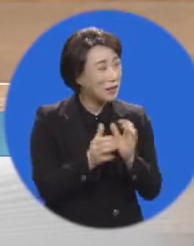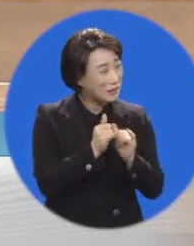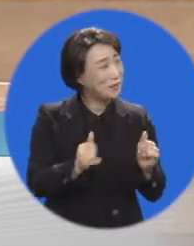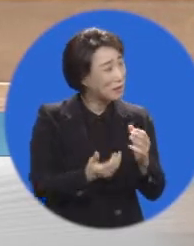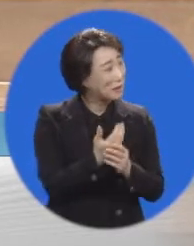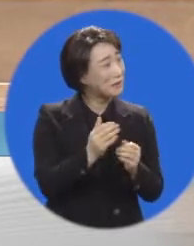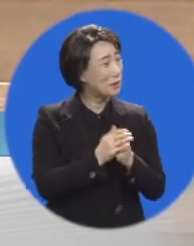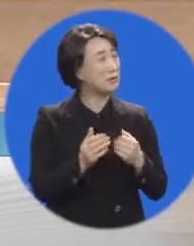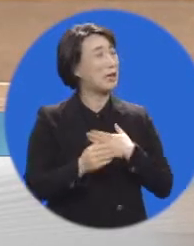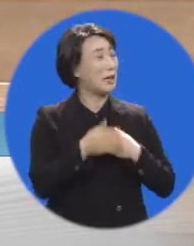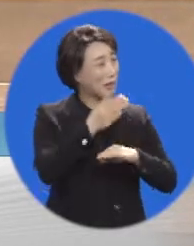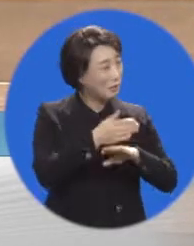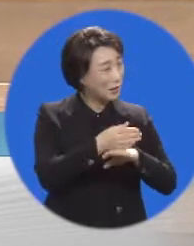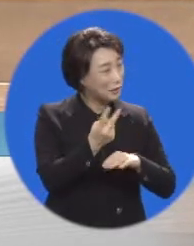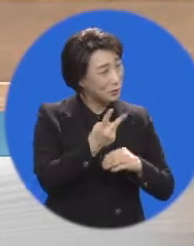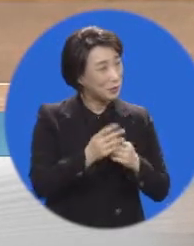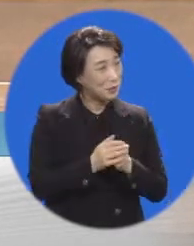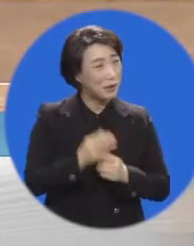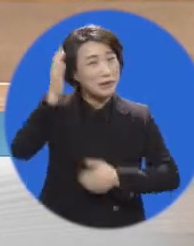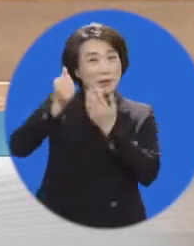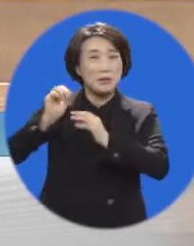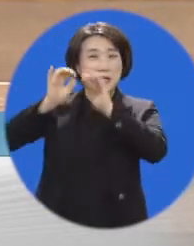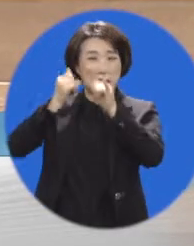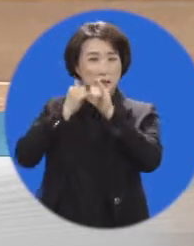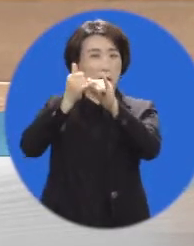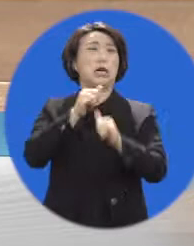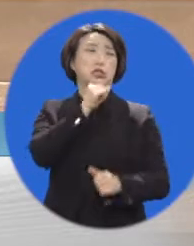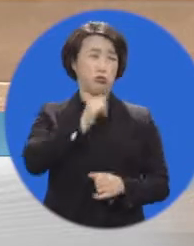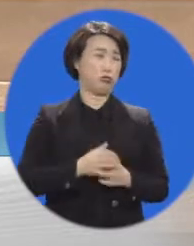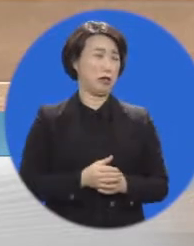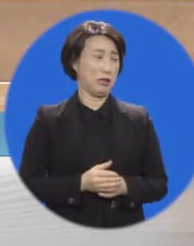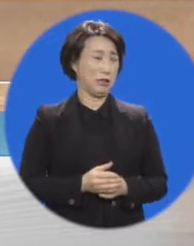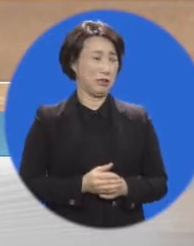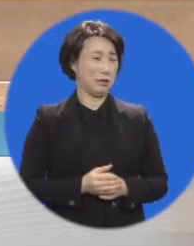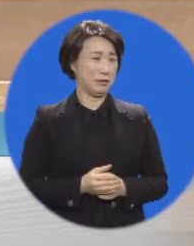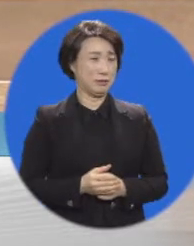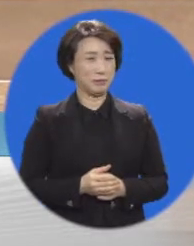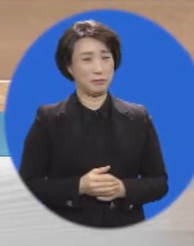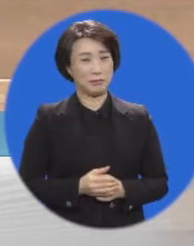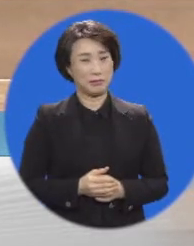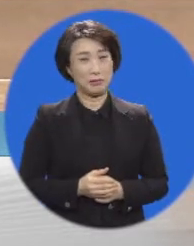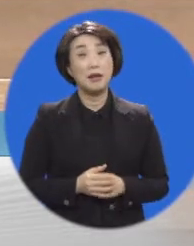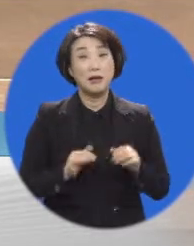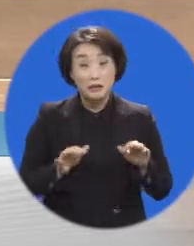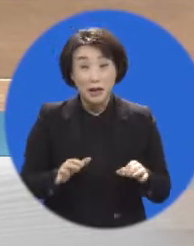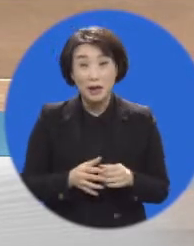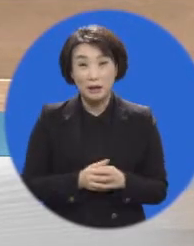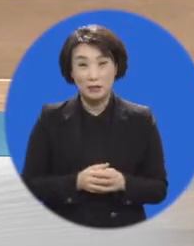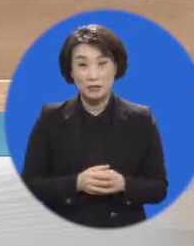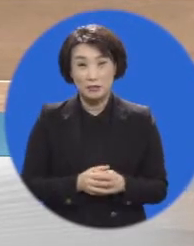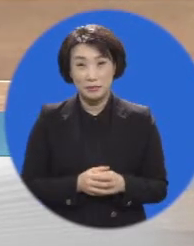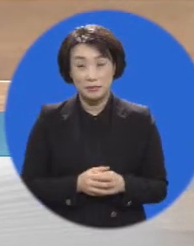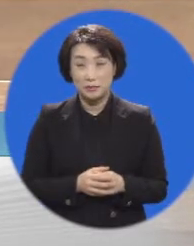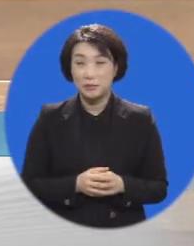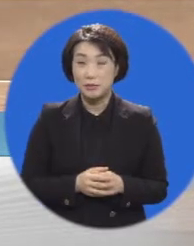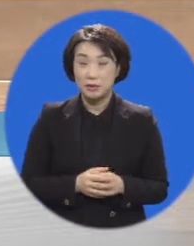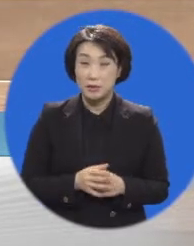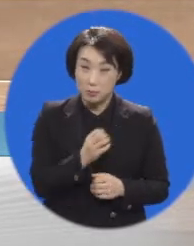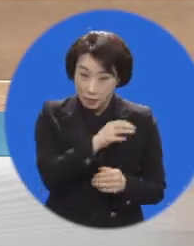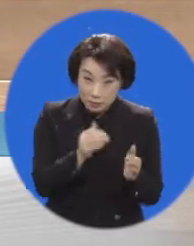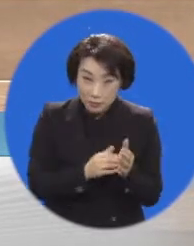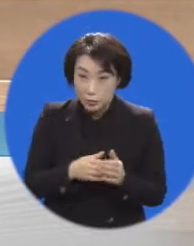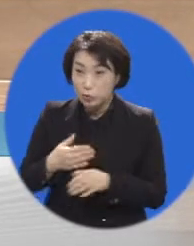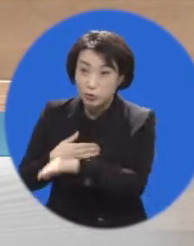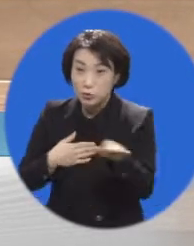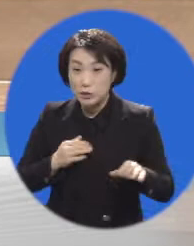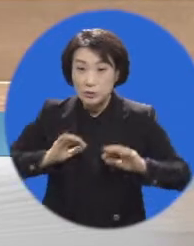또 하늘에 상이 또 있구나. 왜? 우리는